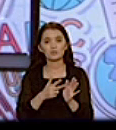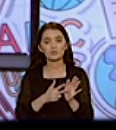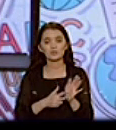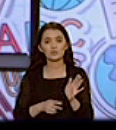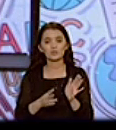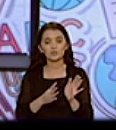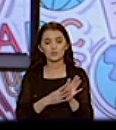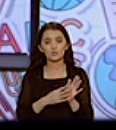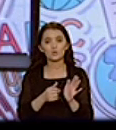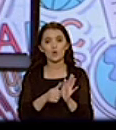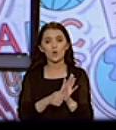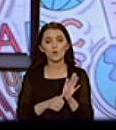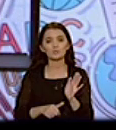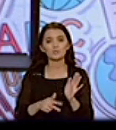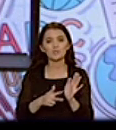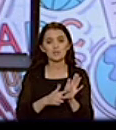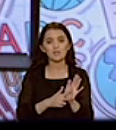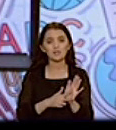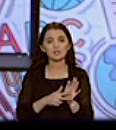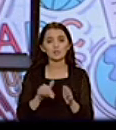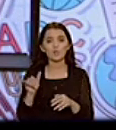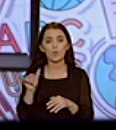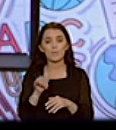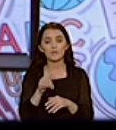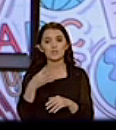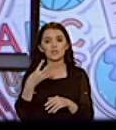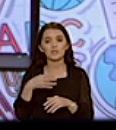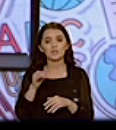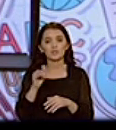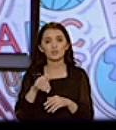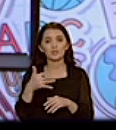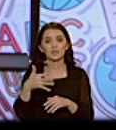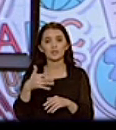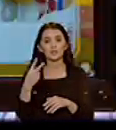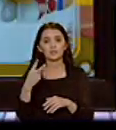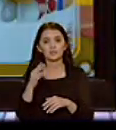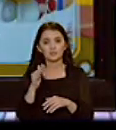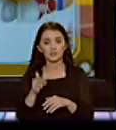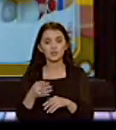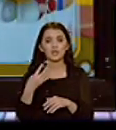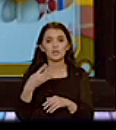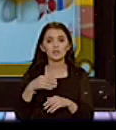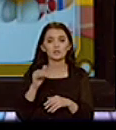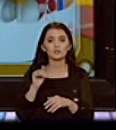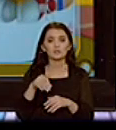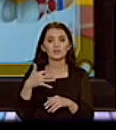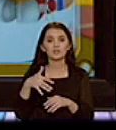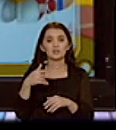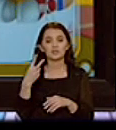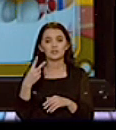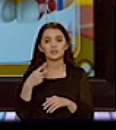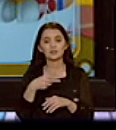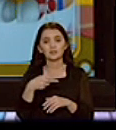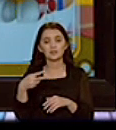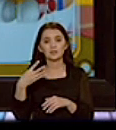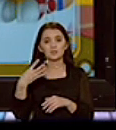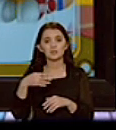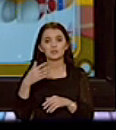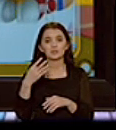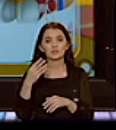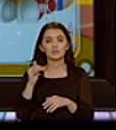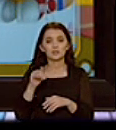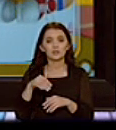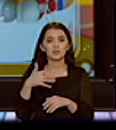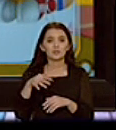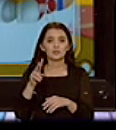589 bilan 68 ning ko'paytmasi 40052 ga teng. 40052 teng